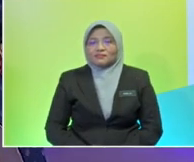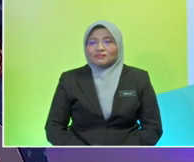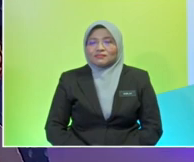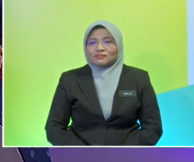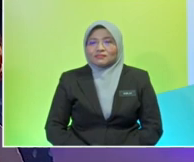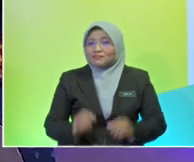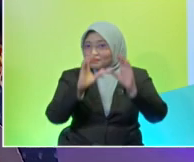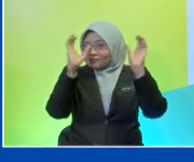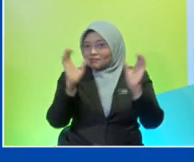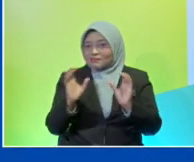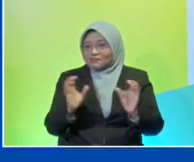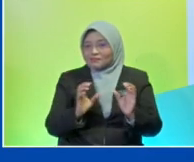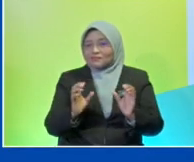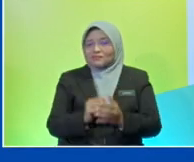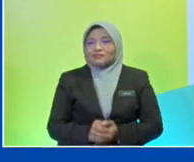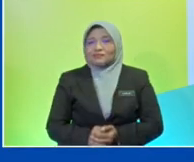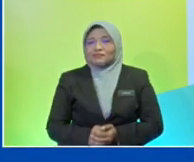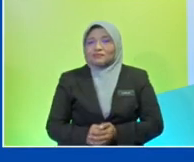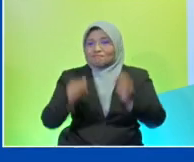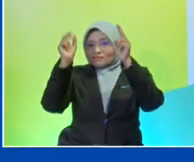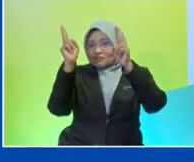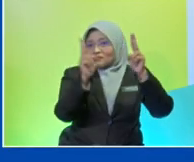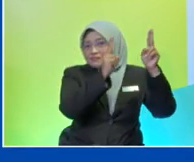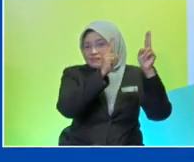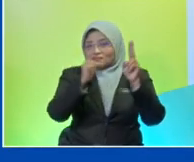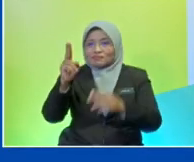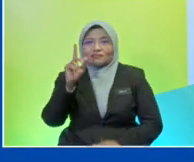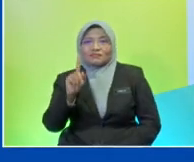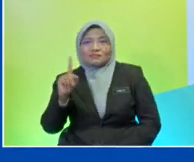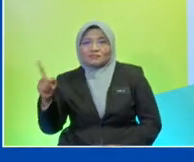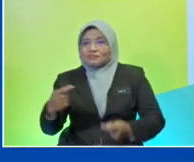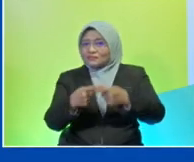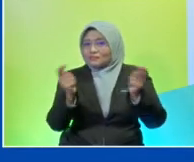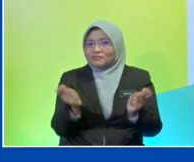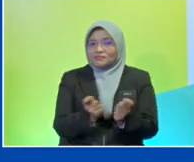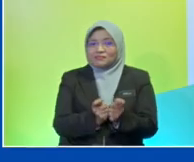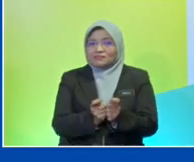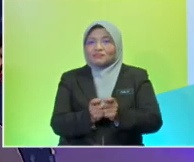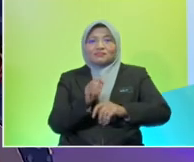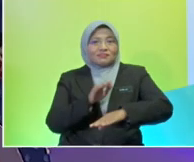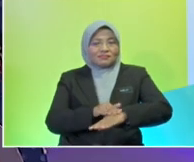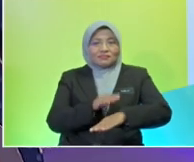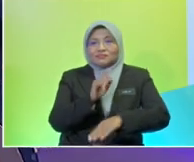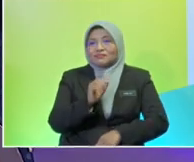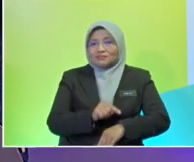Ila Keadaan udara di sesuatu tempat pada waktu tertentu